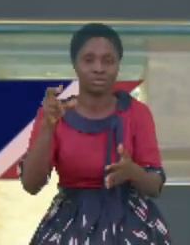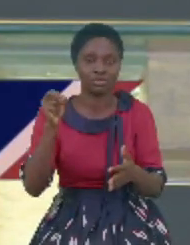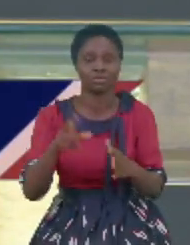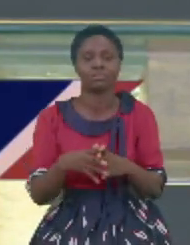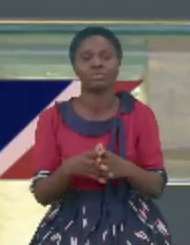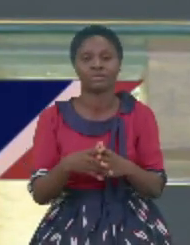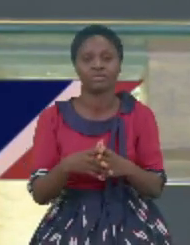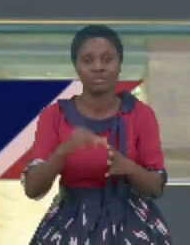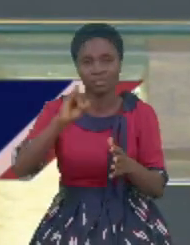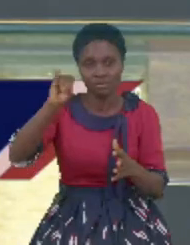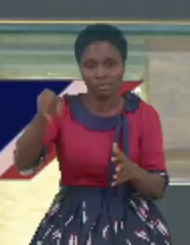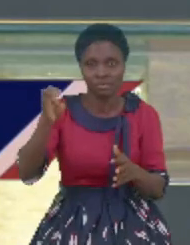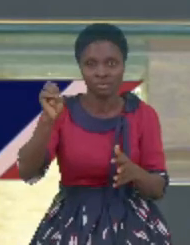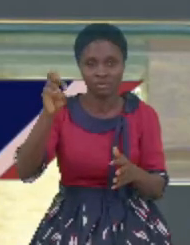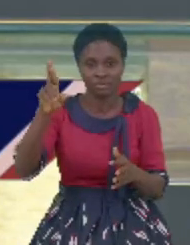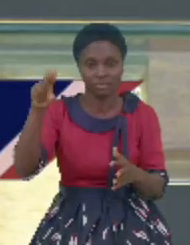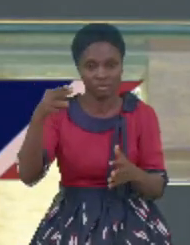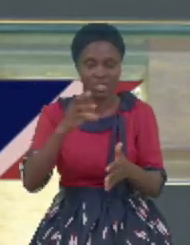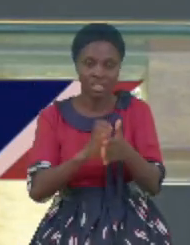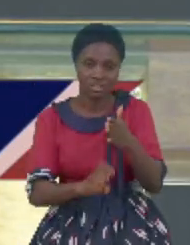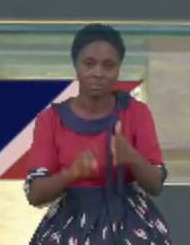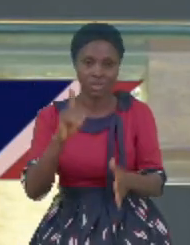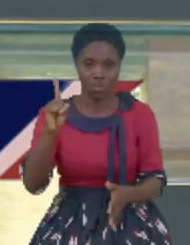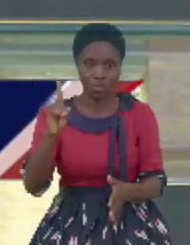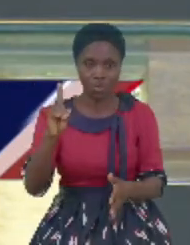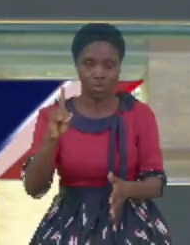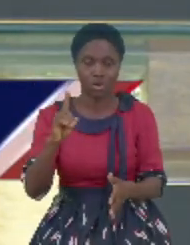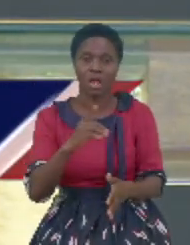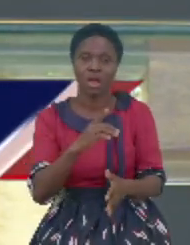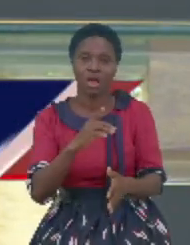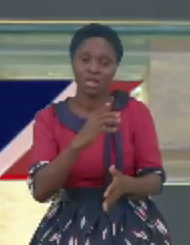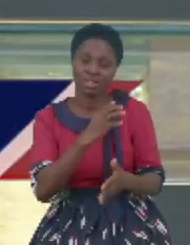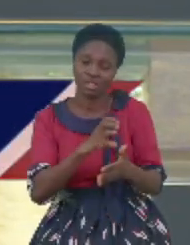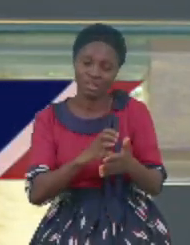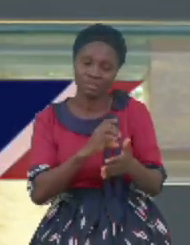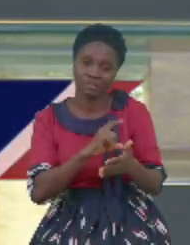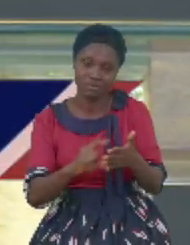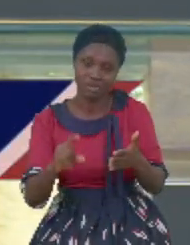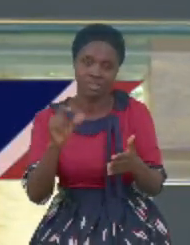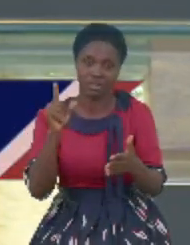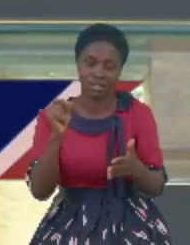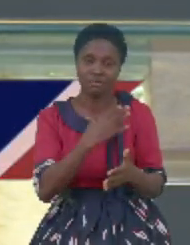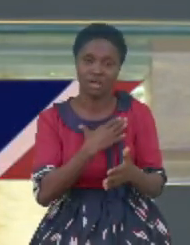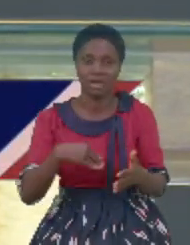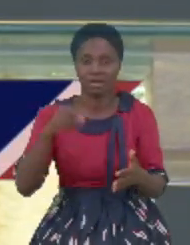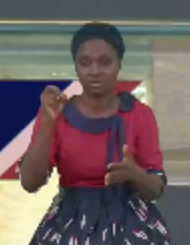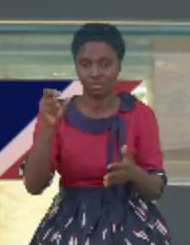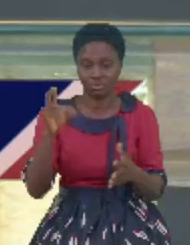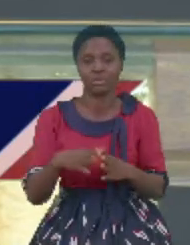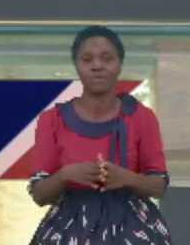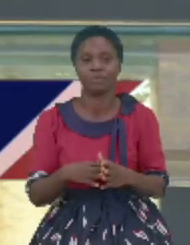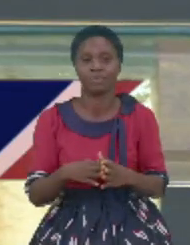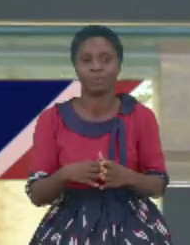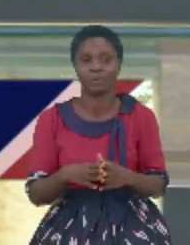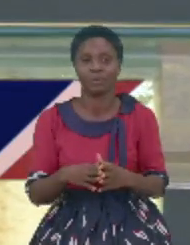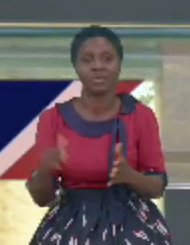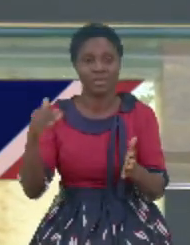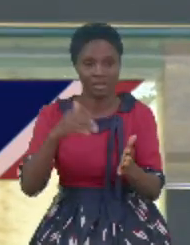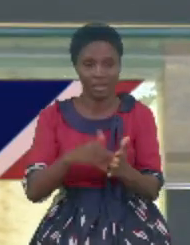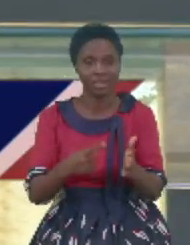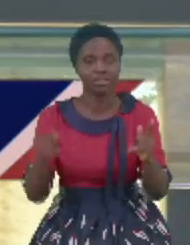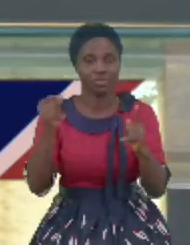Jérémie chapitre 1. Jérémie chapitre 1, versets 11 et 12. La parole de